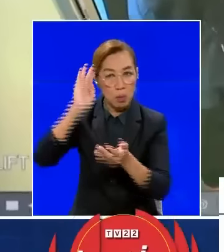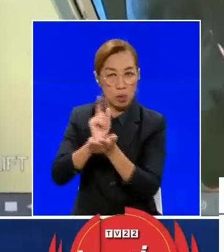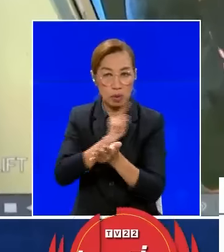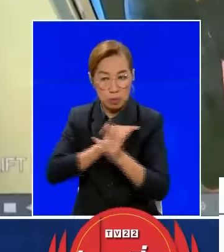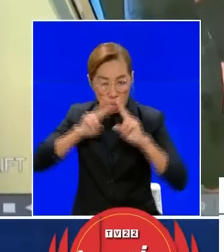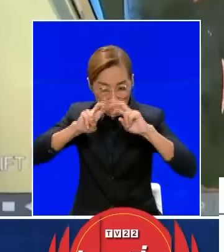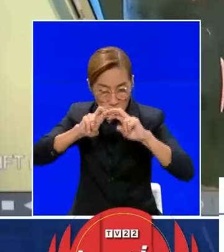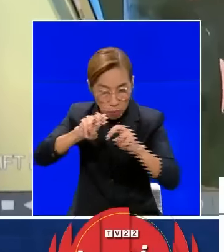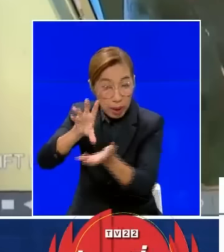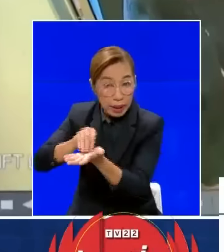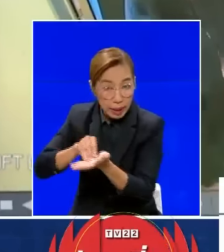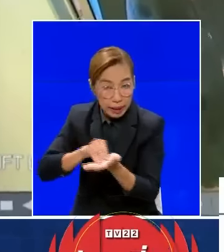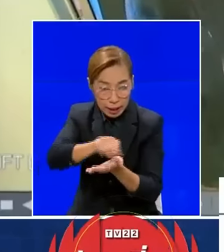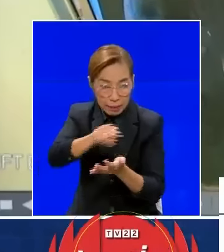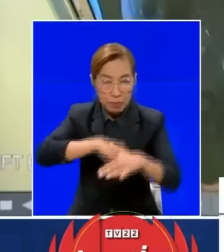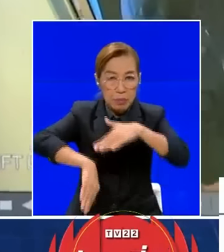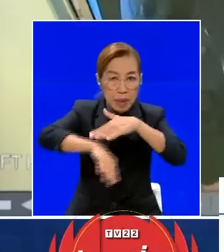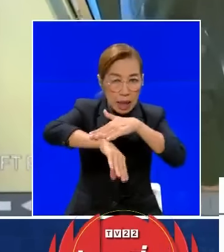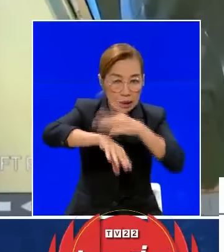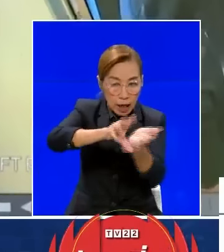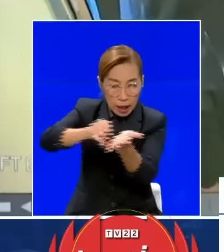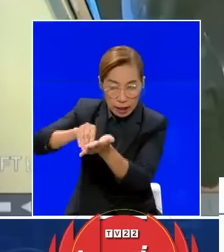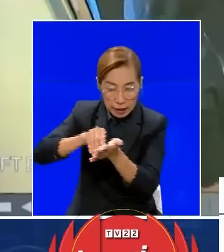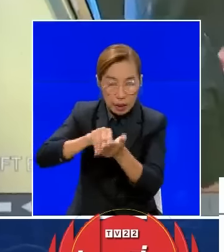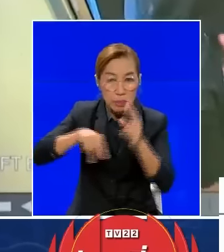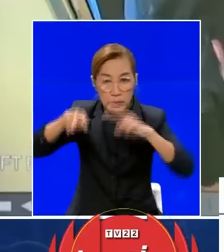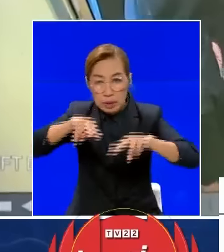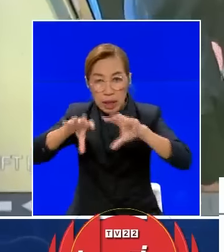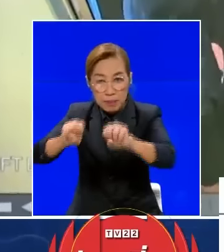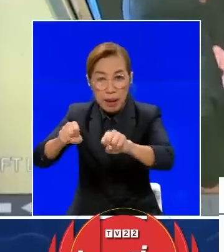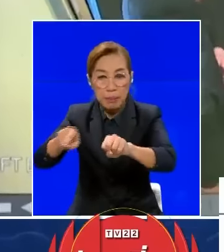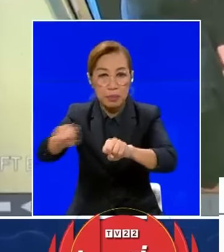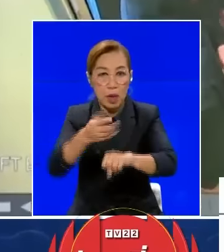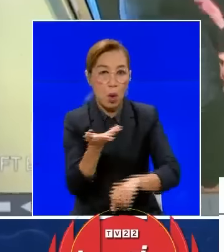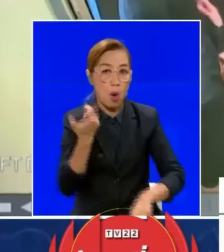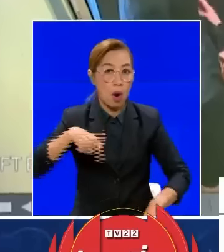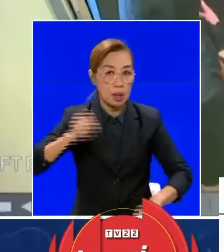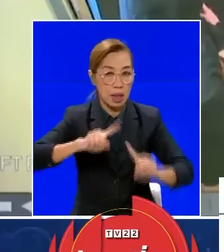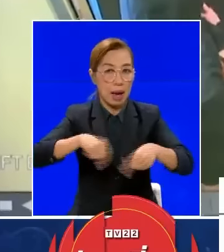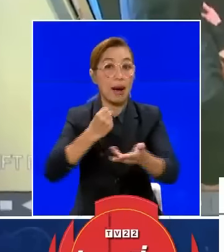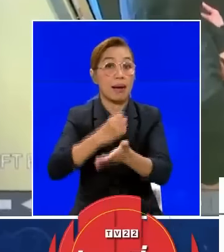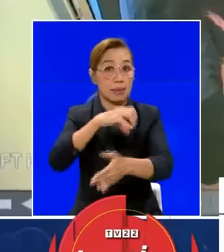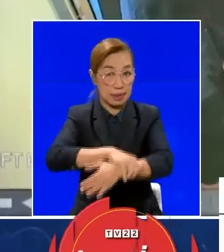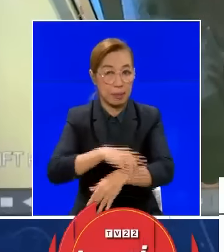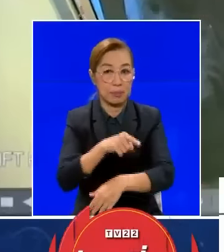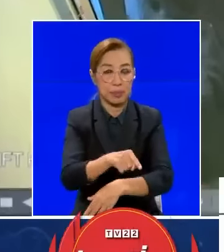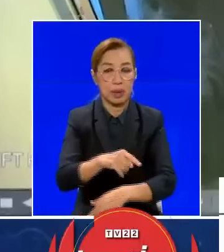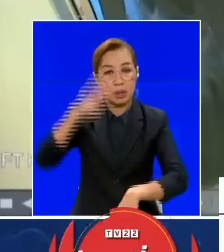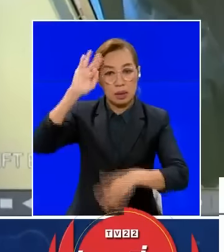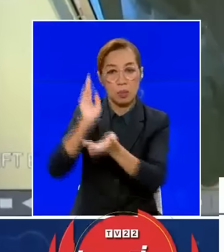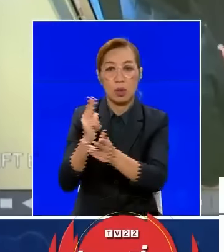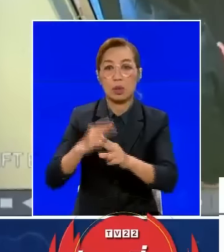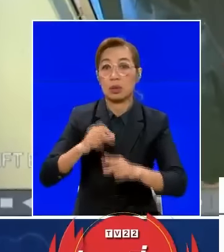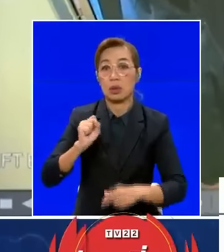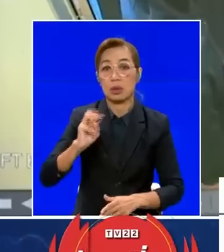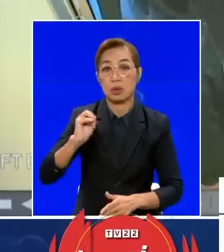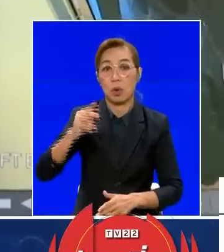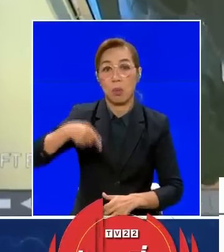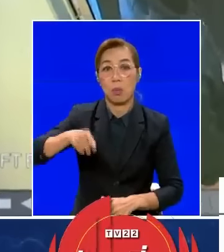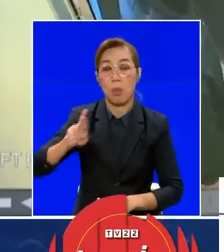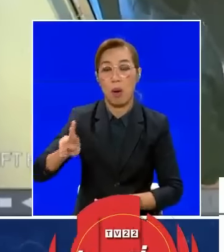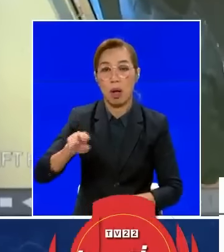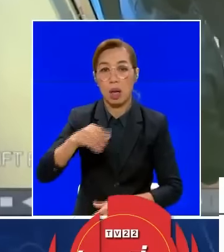พื่อเร่งรวบรวมพยานหลักฐานในการติดตามตัวคนร้ายออกหมายจับนะครับโดยพันตำรวจเอกสมพรวงศ์ศรีสุนทรเปิดเผ